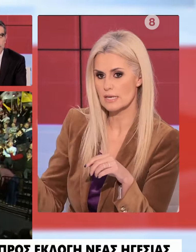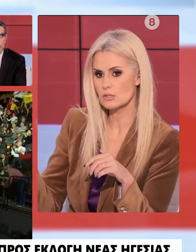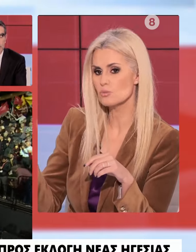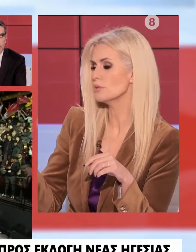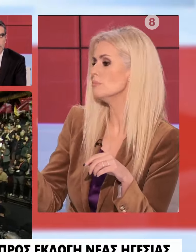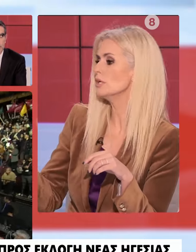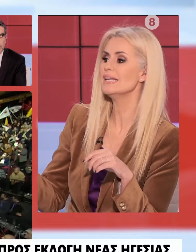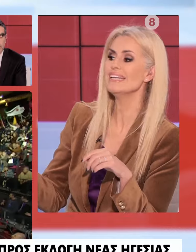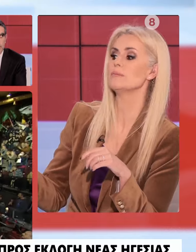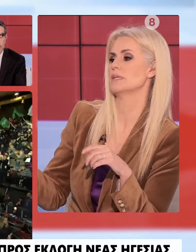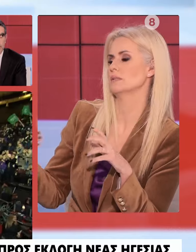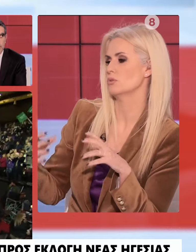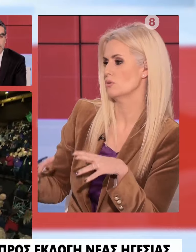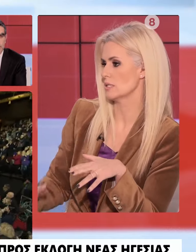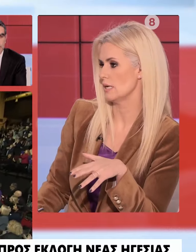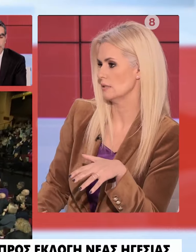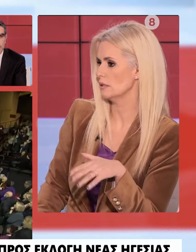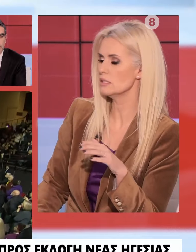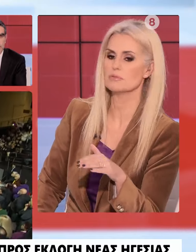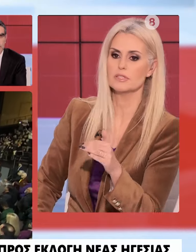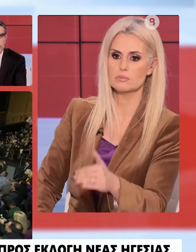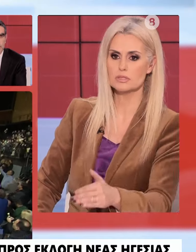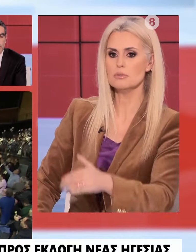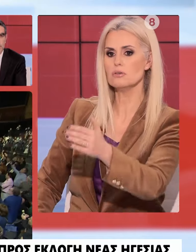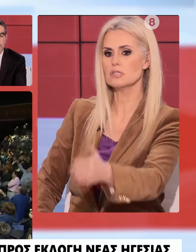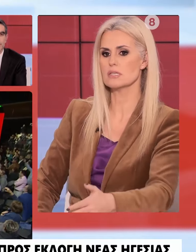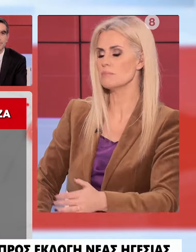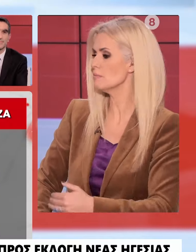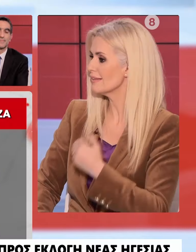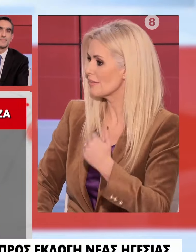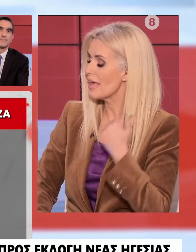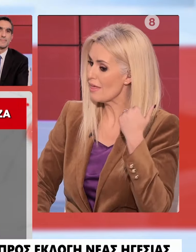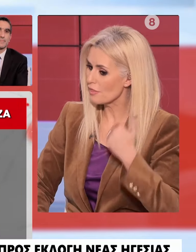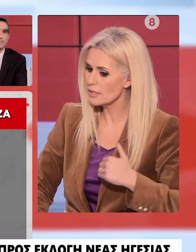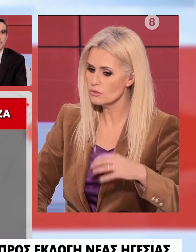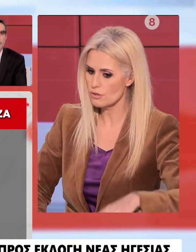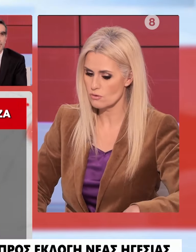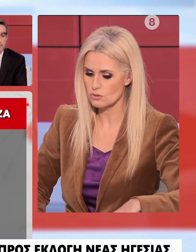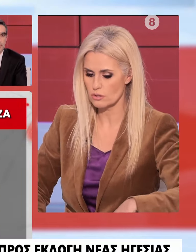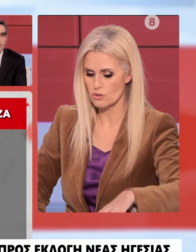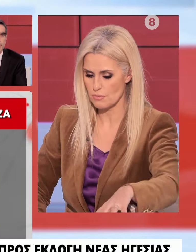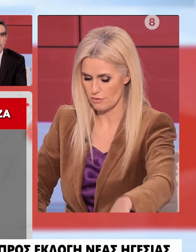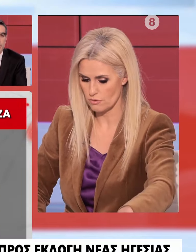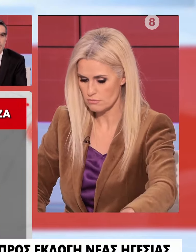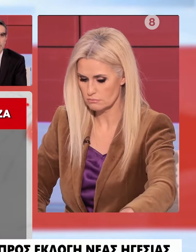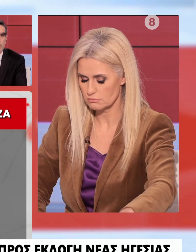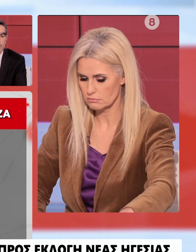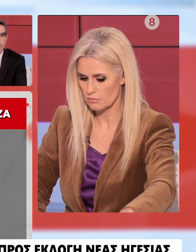ένας χάρτης του ποιοι μπορεί να είναι απέναντι από τον κύριο Κασελάκη. Γιατί είπε, βρείτε μου αντίπαλο και ξαναπάμε. Δηλαδή, δείχνει ο ίδιος ότι εγώ είμαι